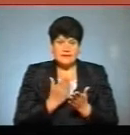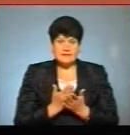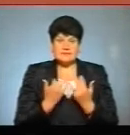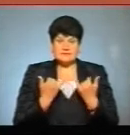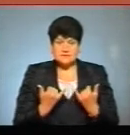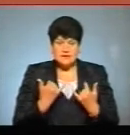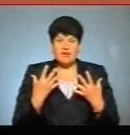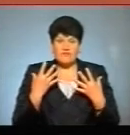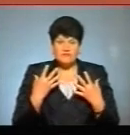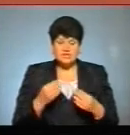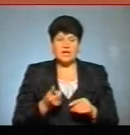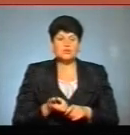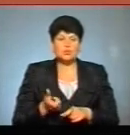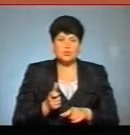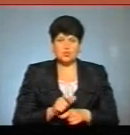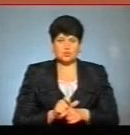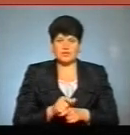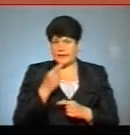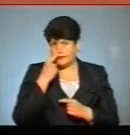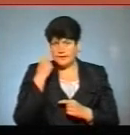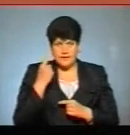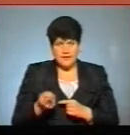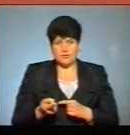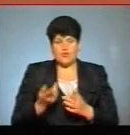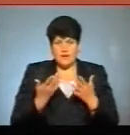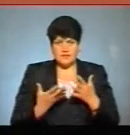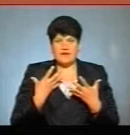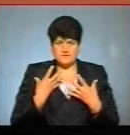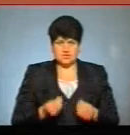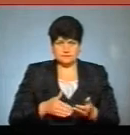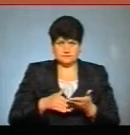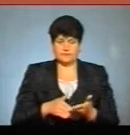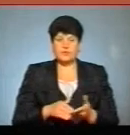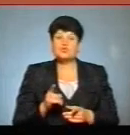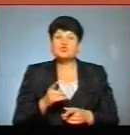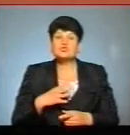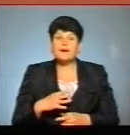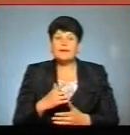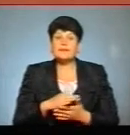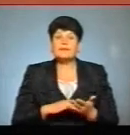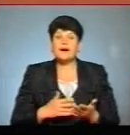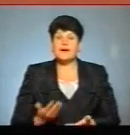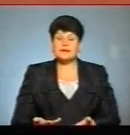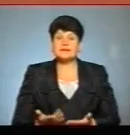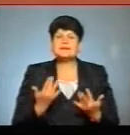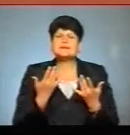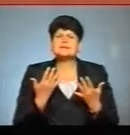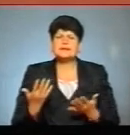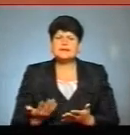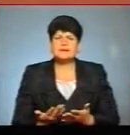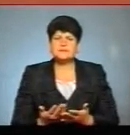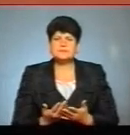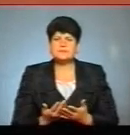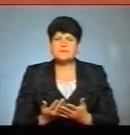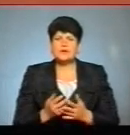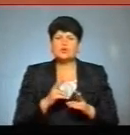вже якимось там, хай дуже далеким чином, але все-таки цьому посприяло. Чого чекати далі? Наскільки хто, ну ми